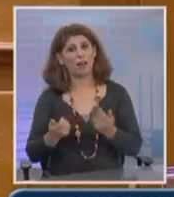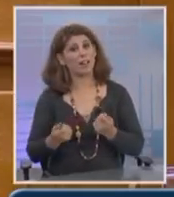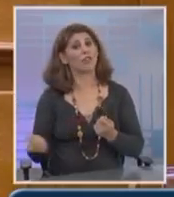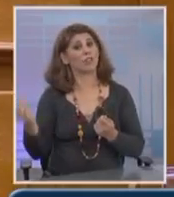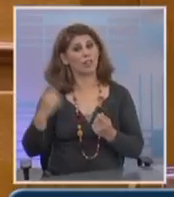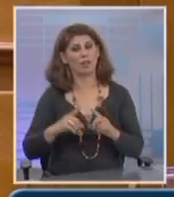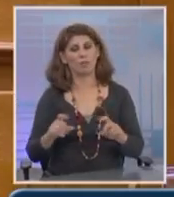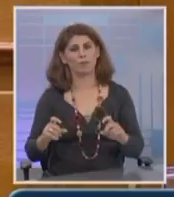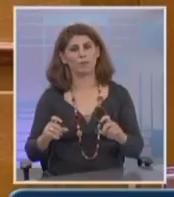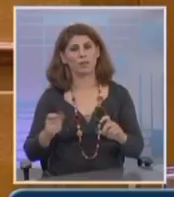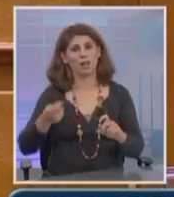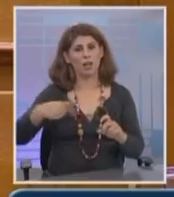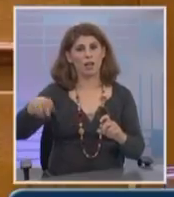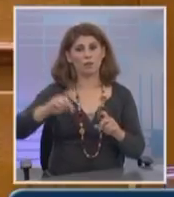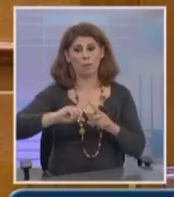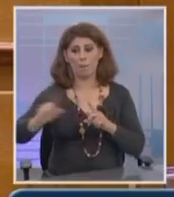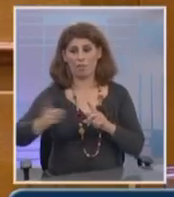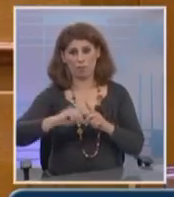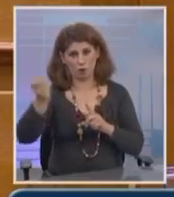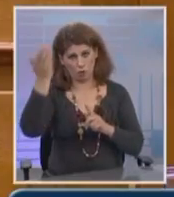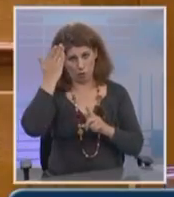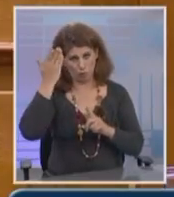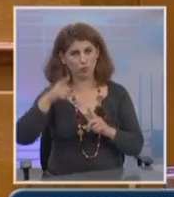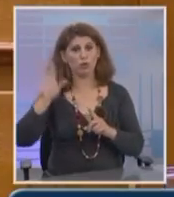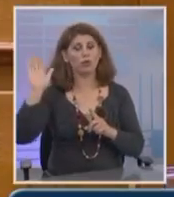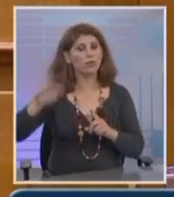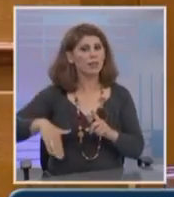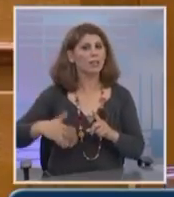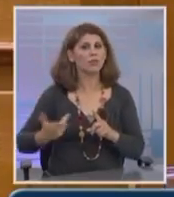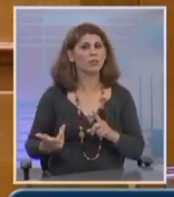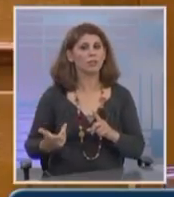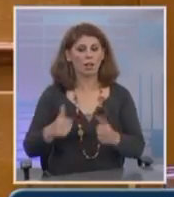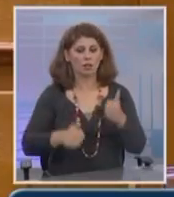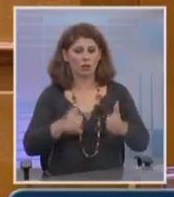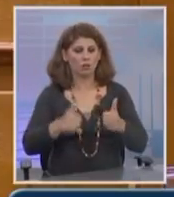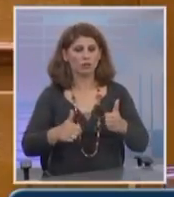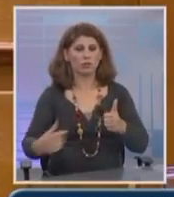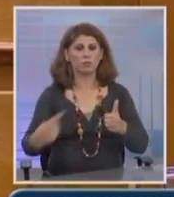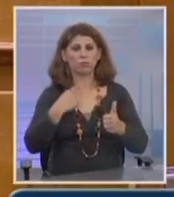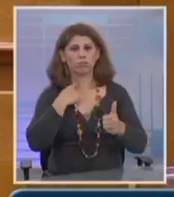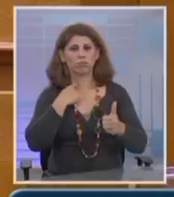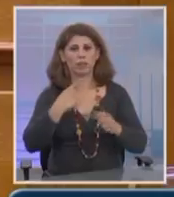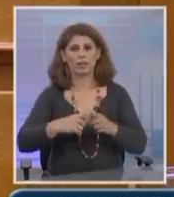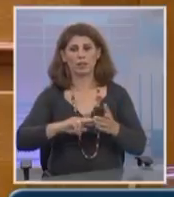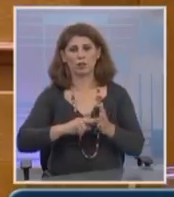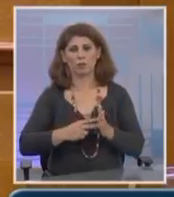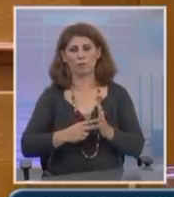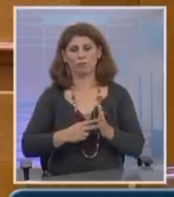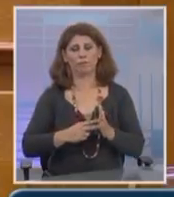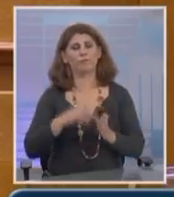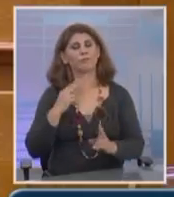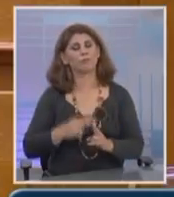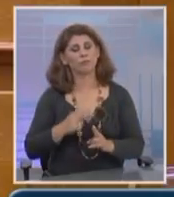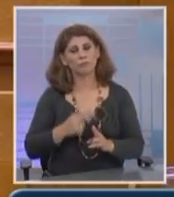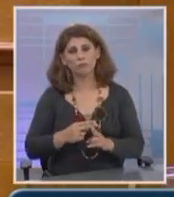ακόμα. Αυξάνουν το μεταφορικό κόστος και τελικά τσακίζουν την ανταγωνιστικότητα της ελληνικής οικονομίας. Αλλά